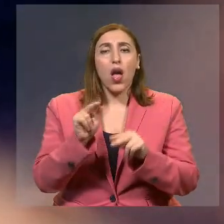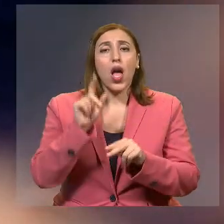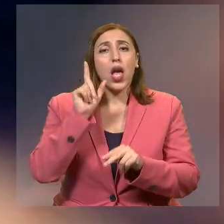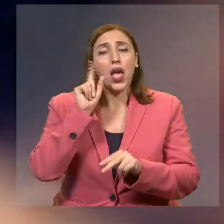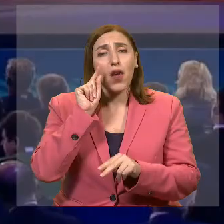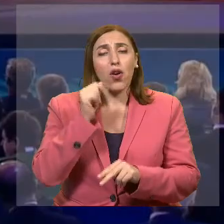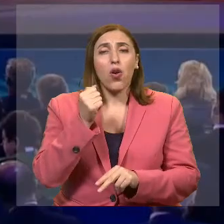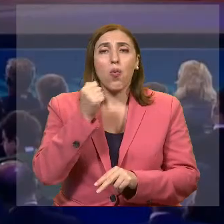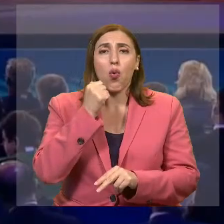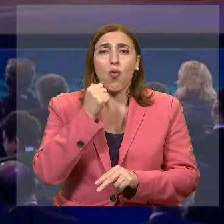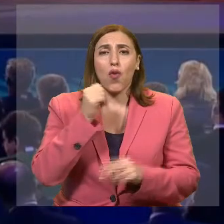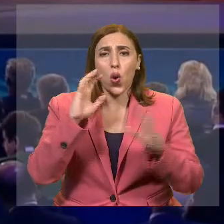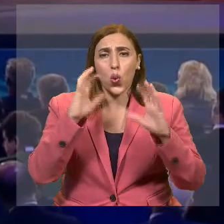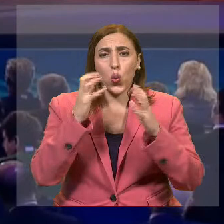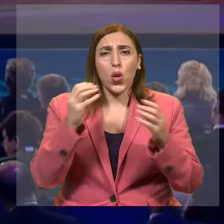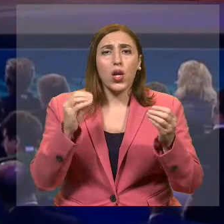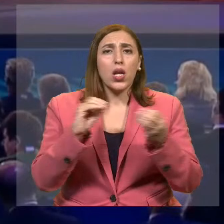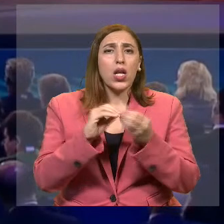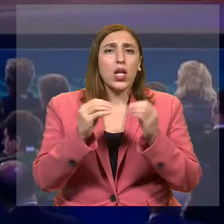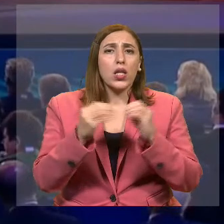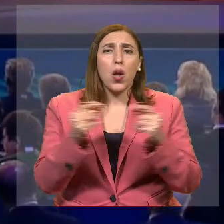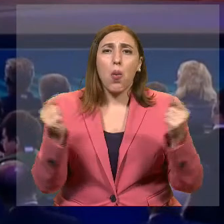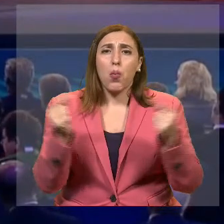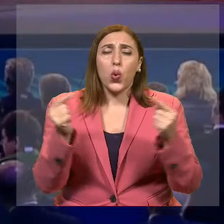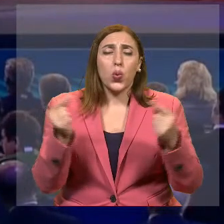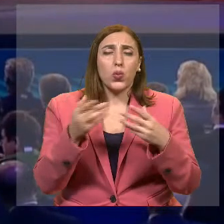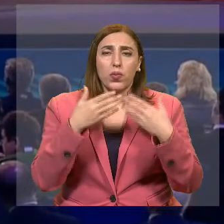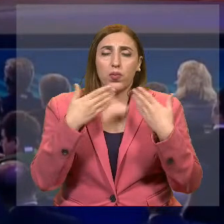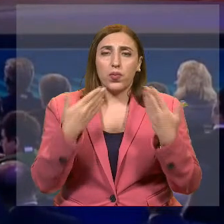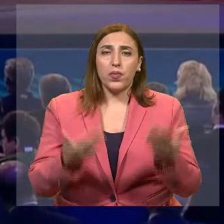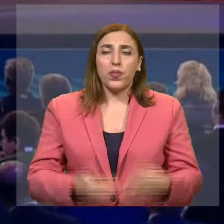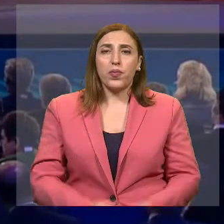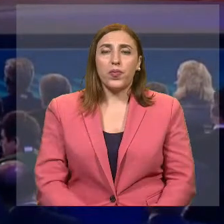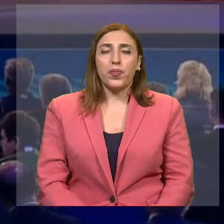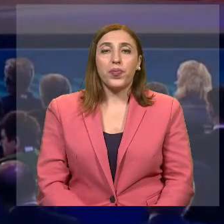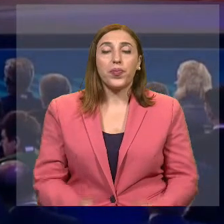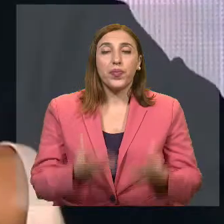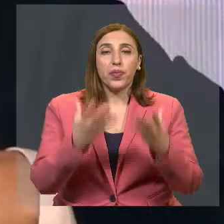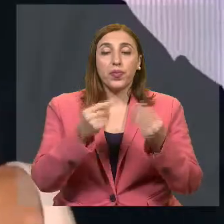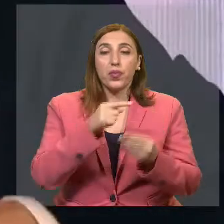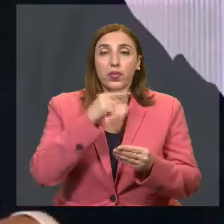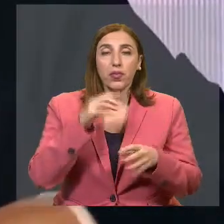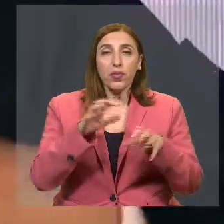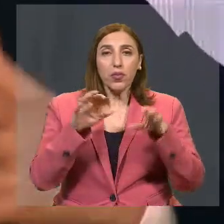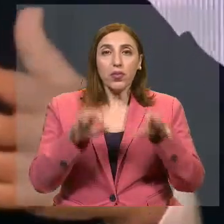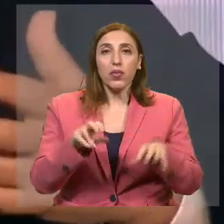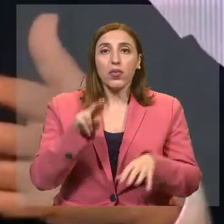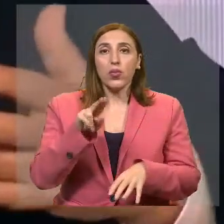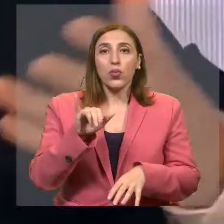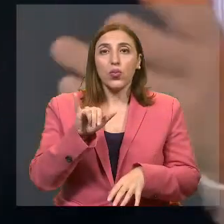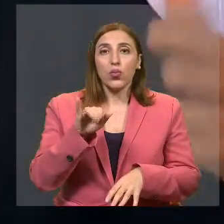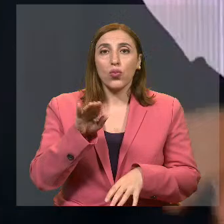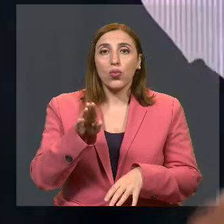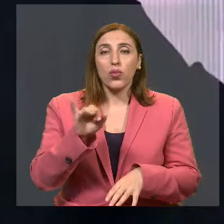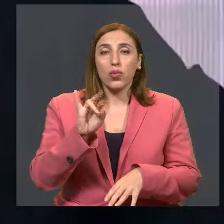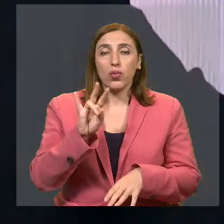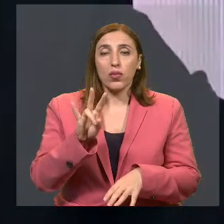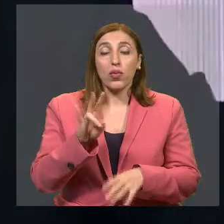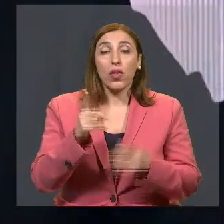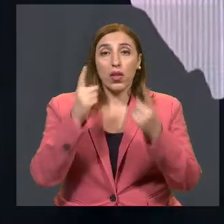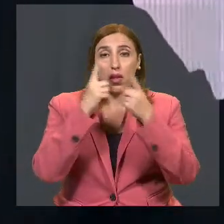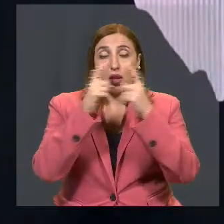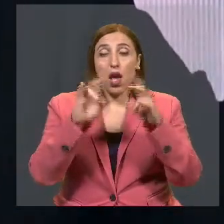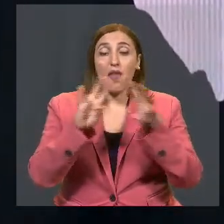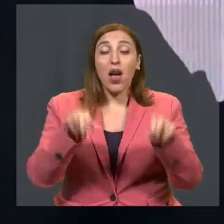Хантир Нерчунен. Ну, я не думаю, что есть какой-то разворот. Айсор Русастани Нахага Владимир Путин Ахайта Аресте